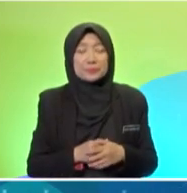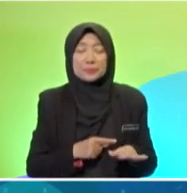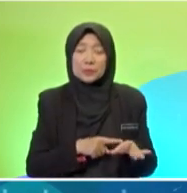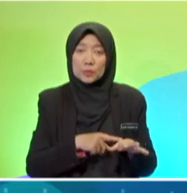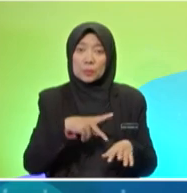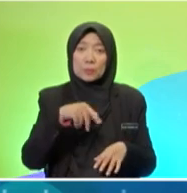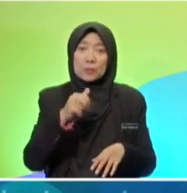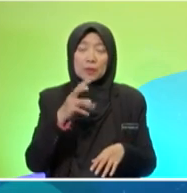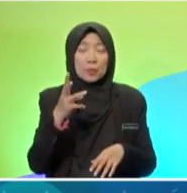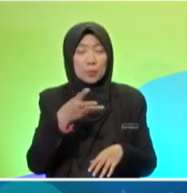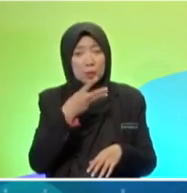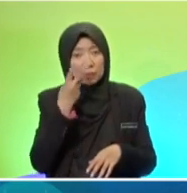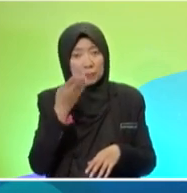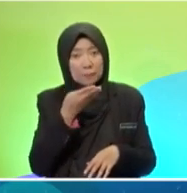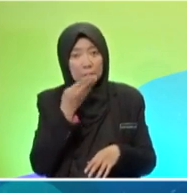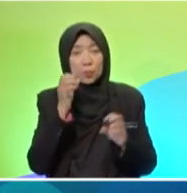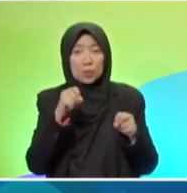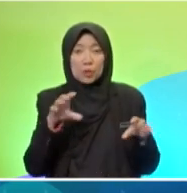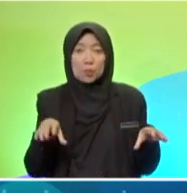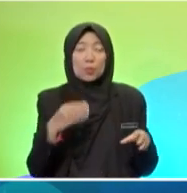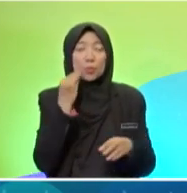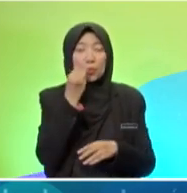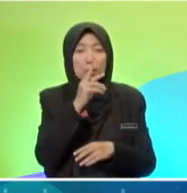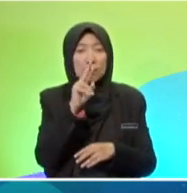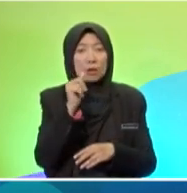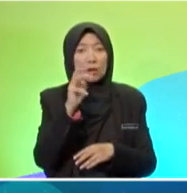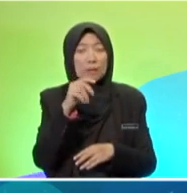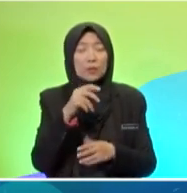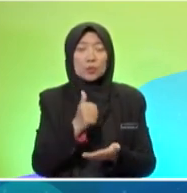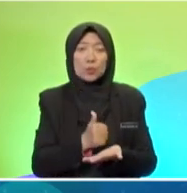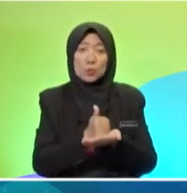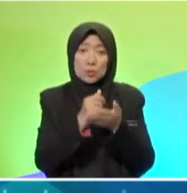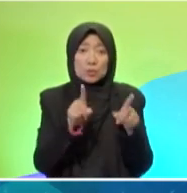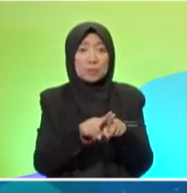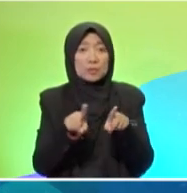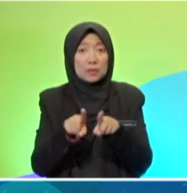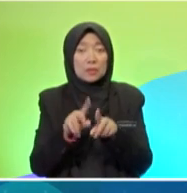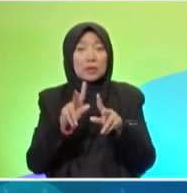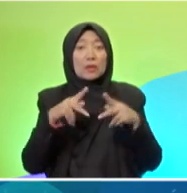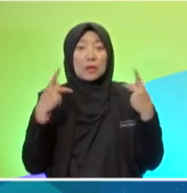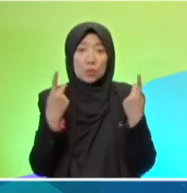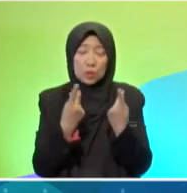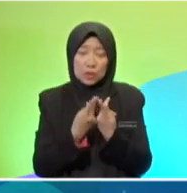pandawangi baunya boleh dibuat bunga rampai tolong menolong sesama keluarga